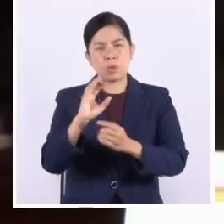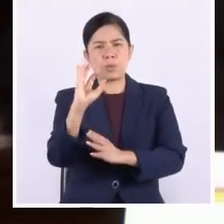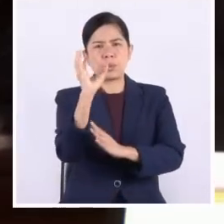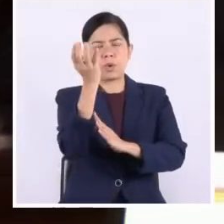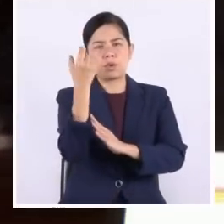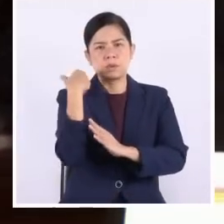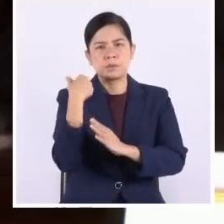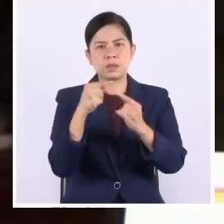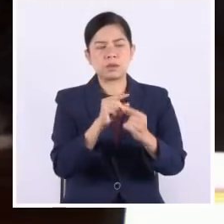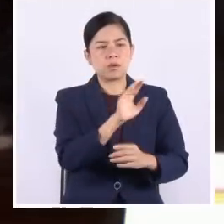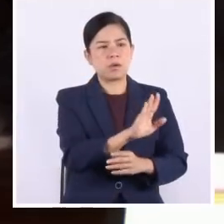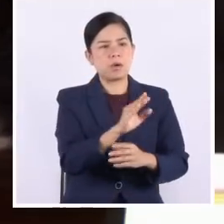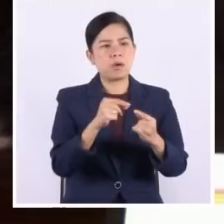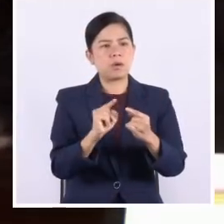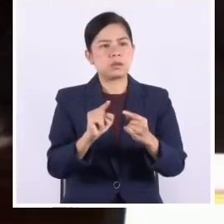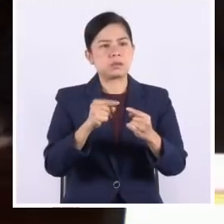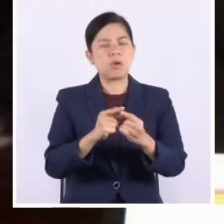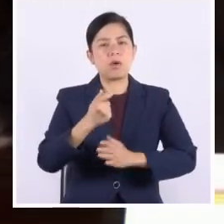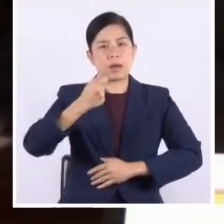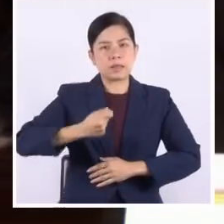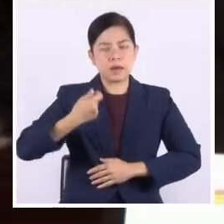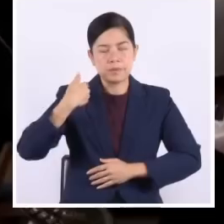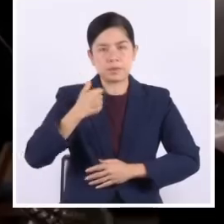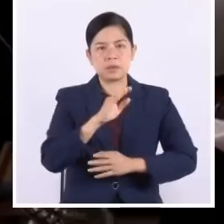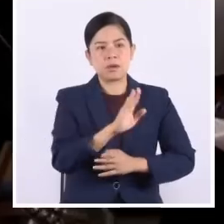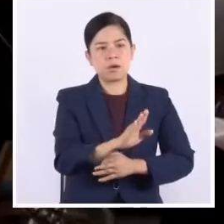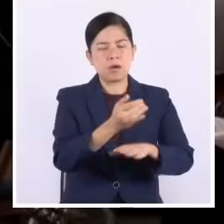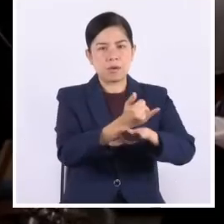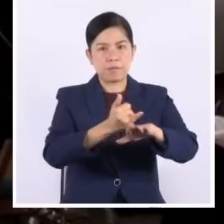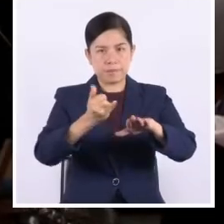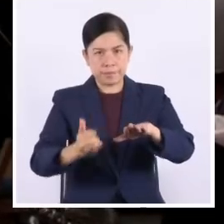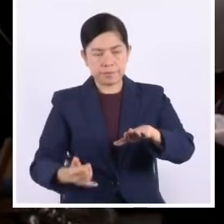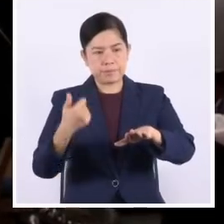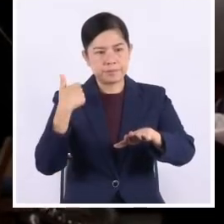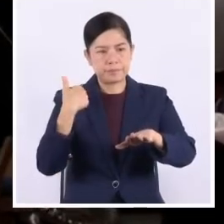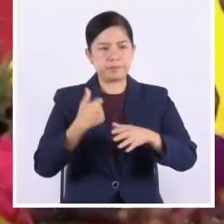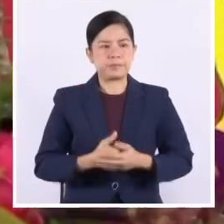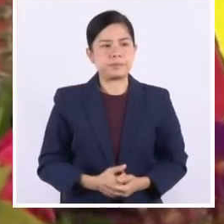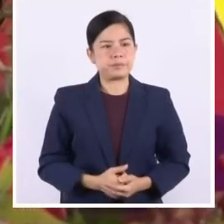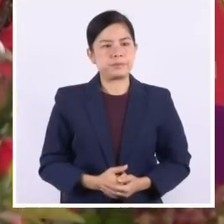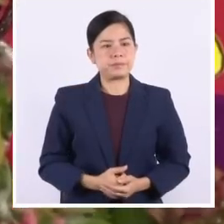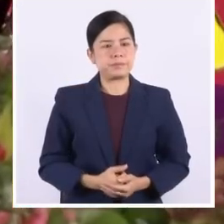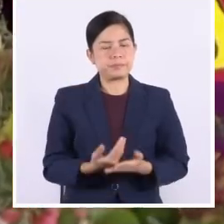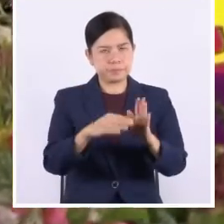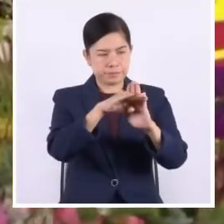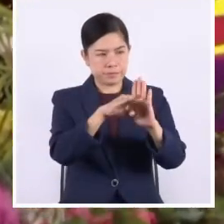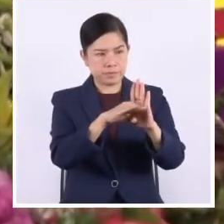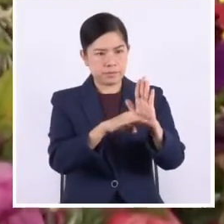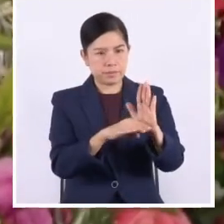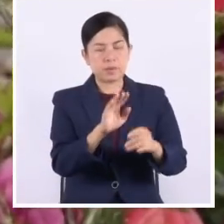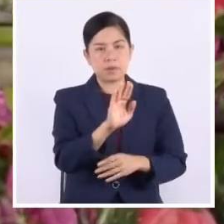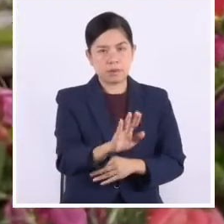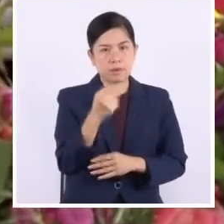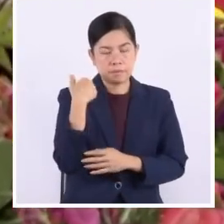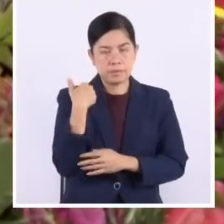คริสตจักรทั่วโลกแล้วก็คฑาแห่งกษัตริย์ลงจากหีบพระบรมศพไปยังแท่นบูชาแต่ละขั้นแต่ละตอนนั้นเมื่อวานนี้มีการ